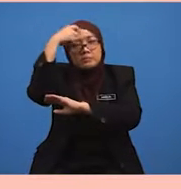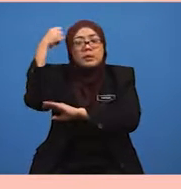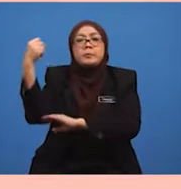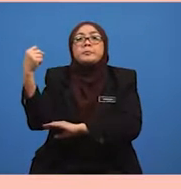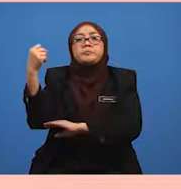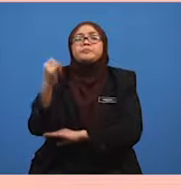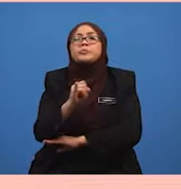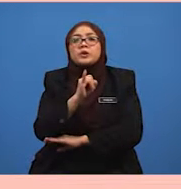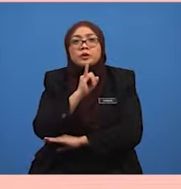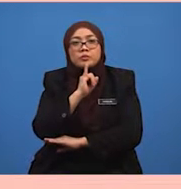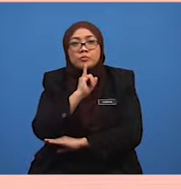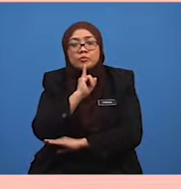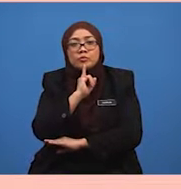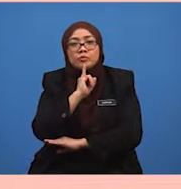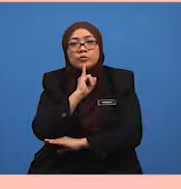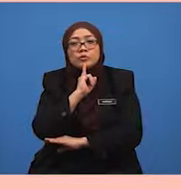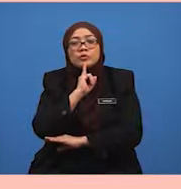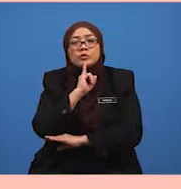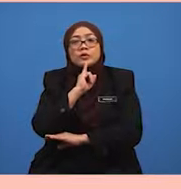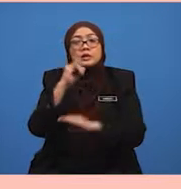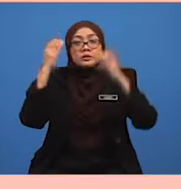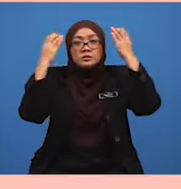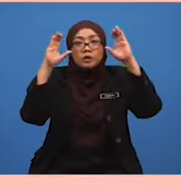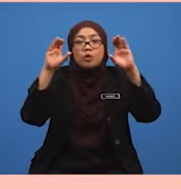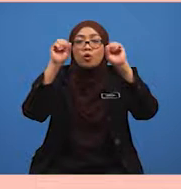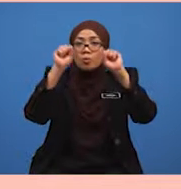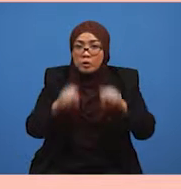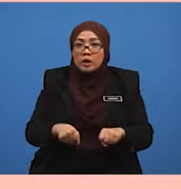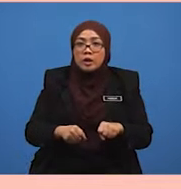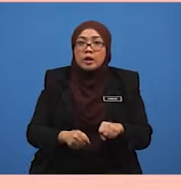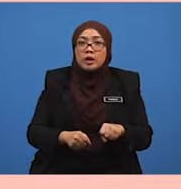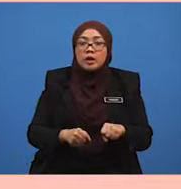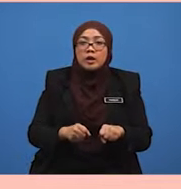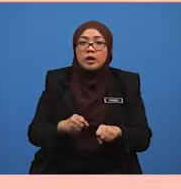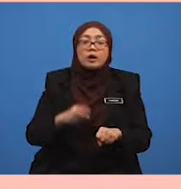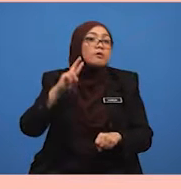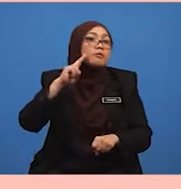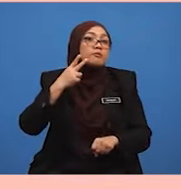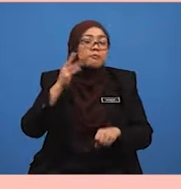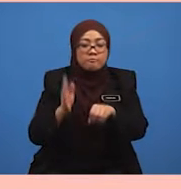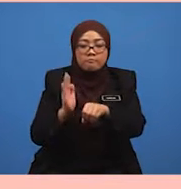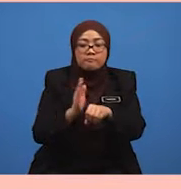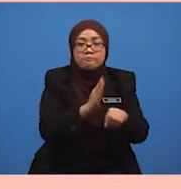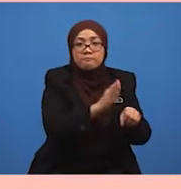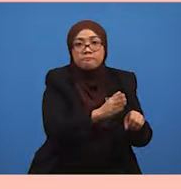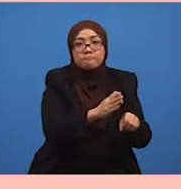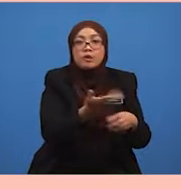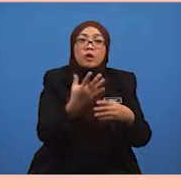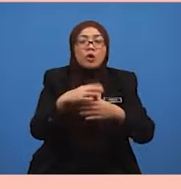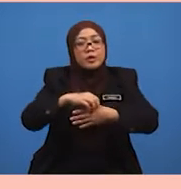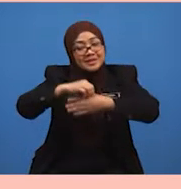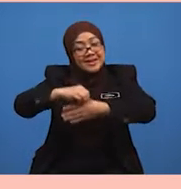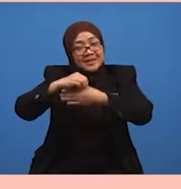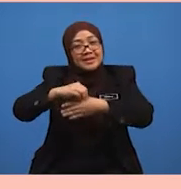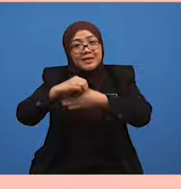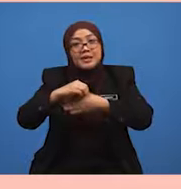dapat memotong sayur dan daging untuk masakkan lauk yang